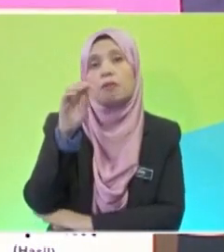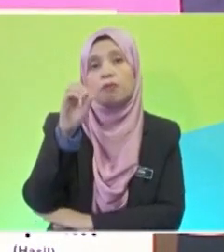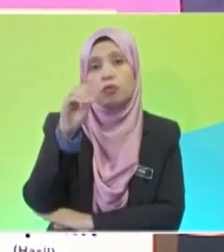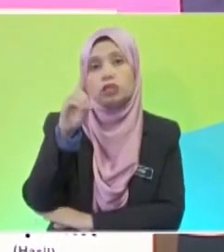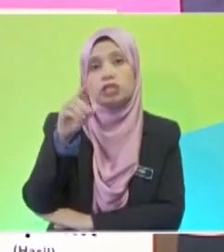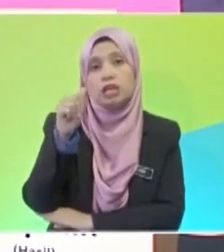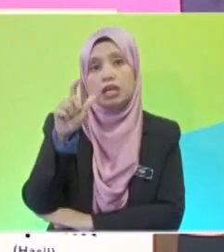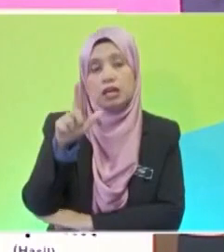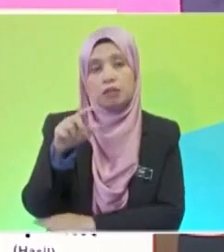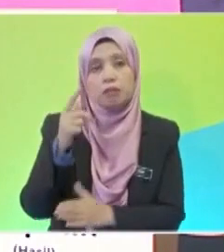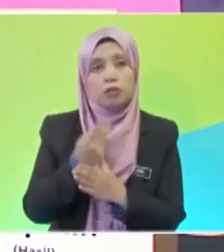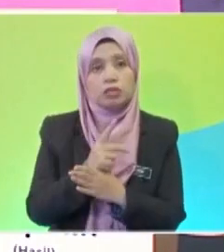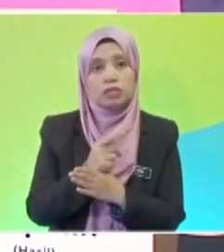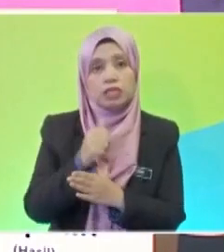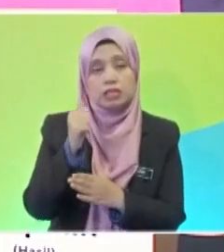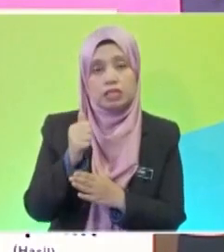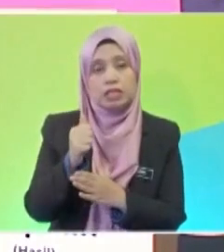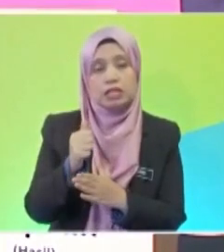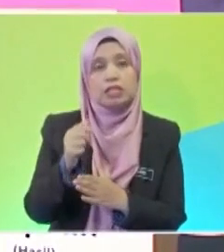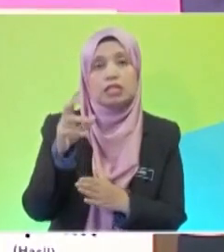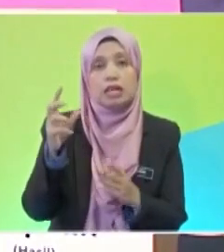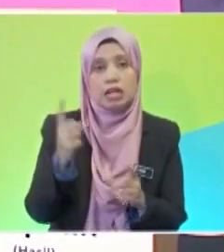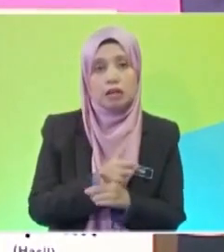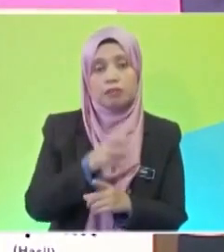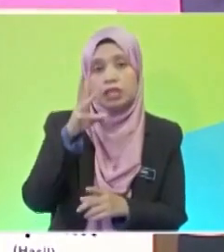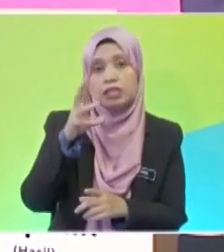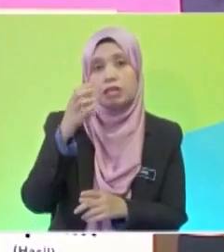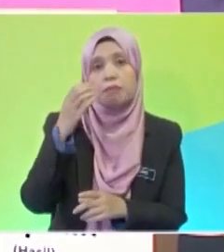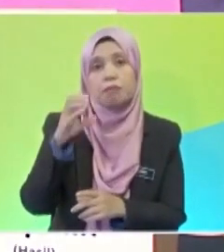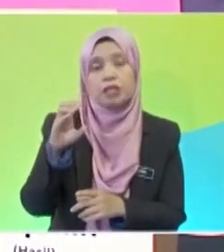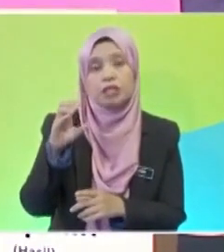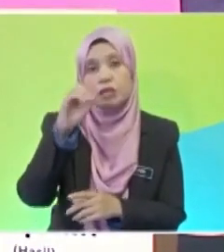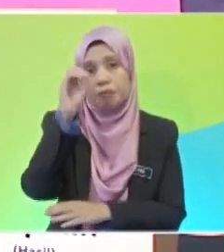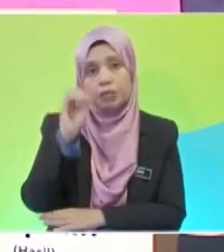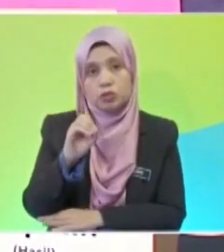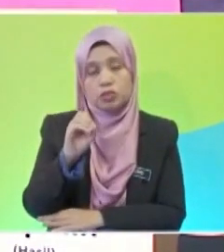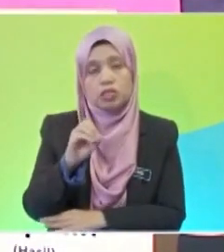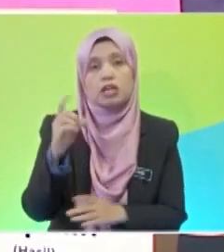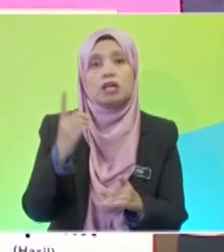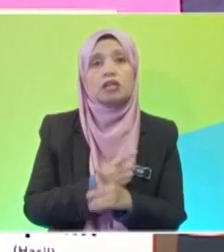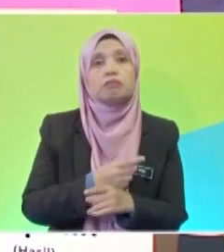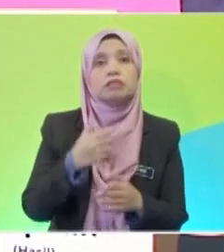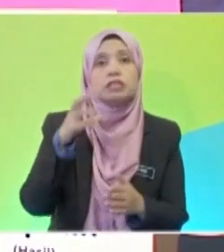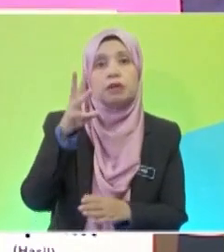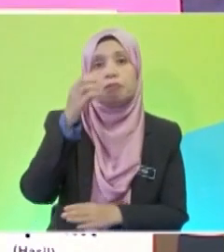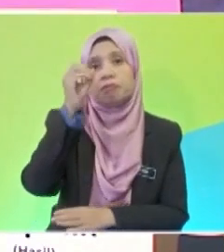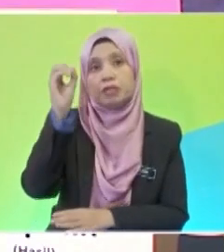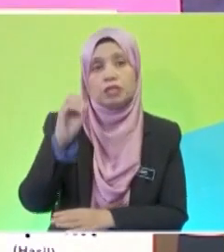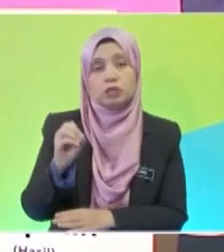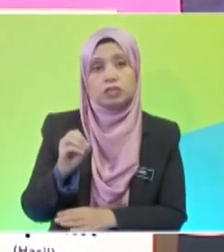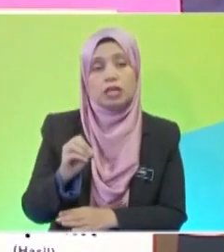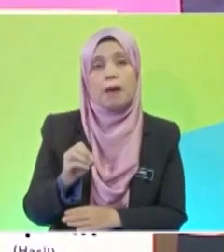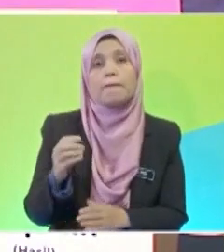perkongsi A RM100,000, darab lah dengan 6%. Perkongsi B RM150,000, darab je lah dengan 6%. Itu saja